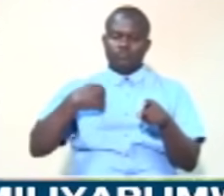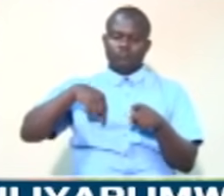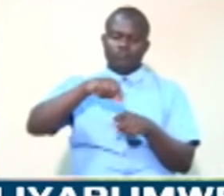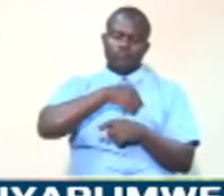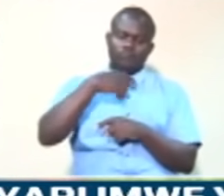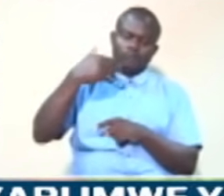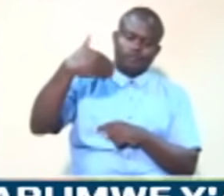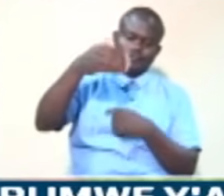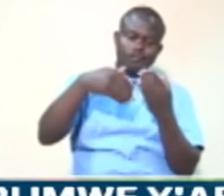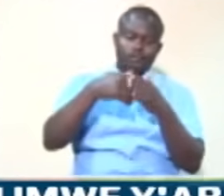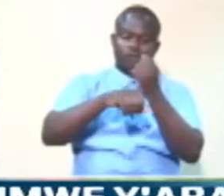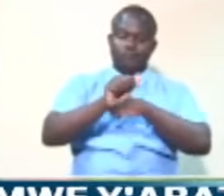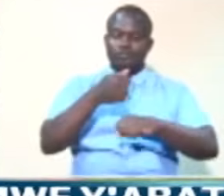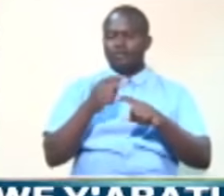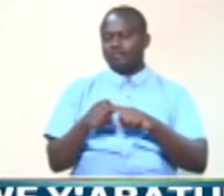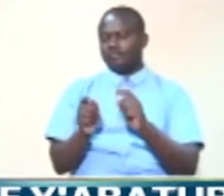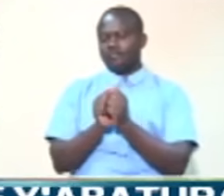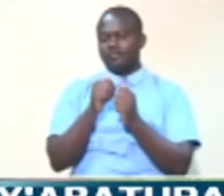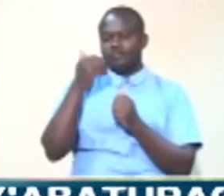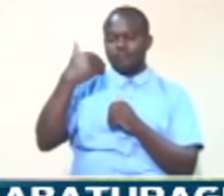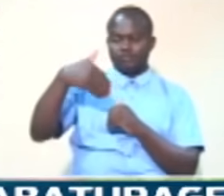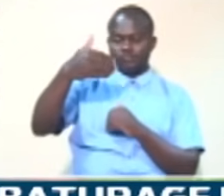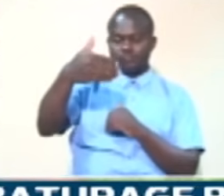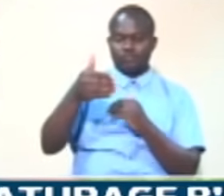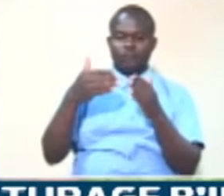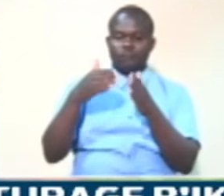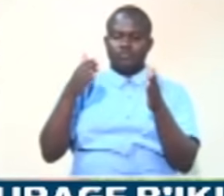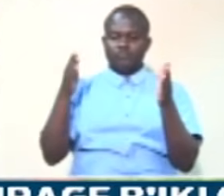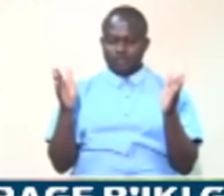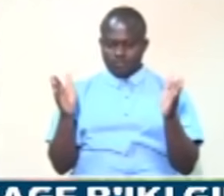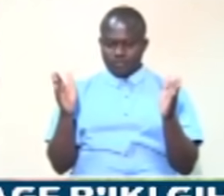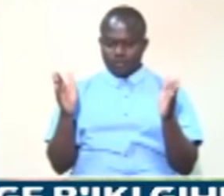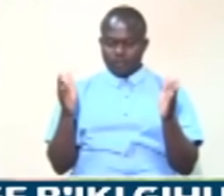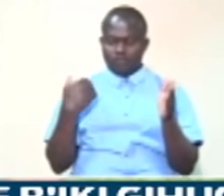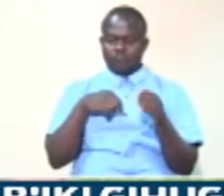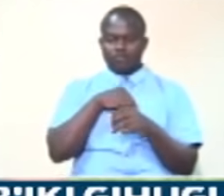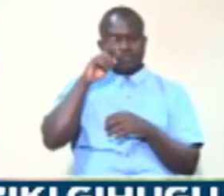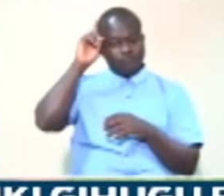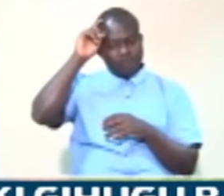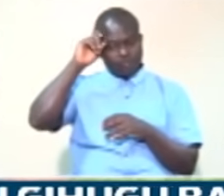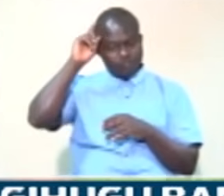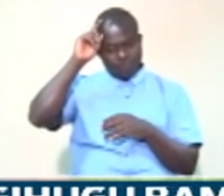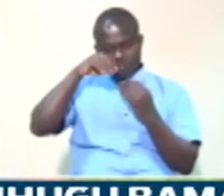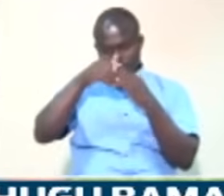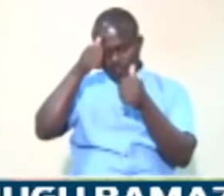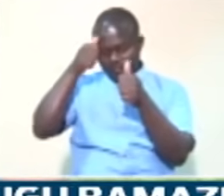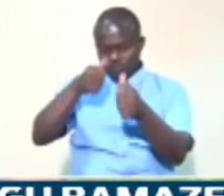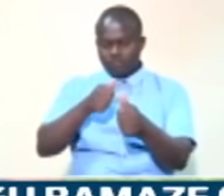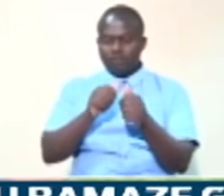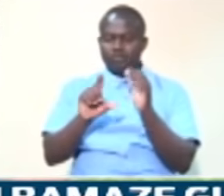uko ibikorwa binyuranye bizagenda bifungurwa turibwira ko dukurikije amabwiriza ya